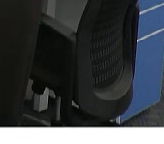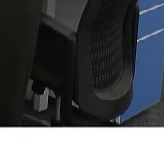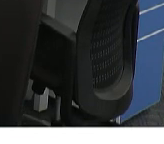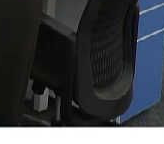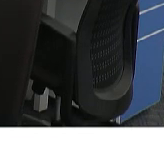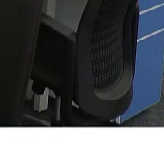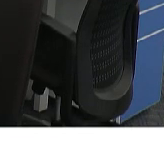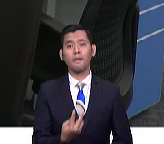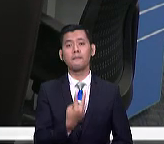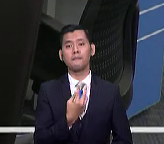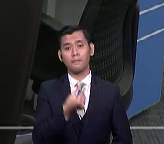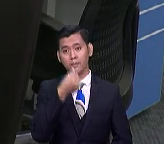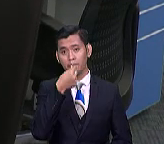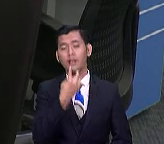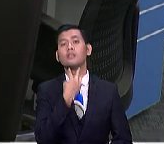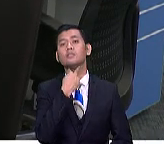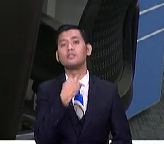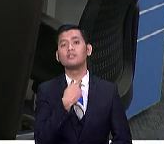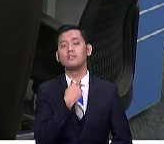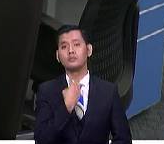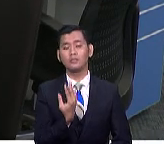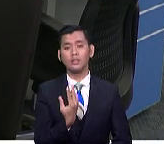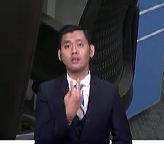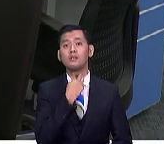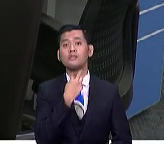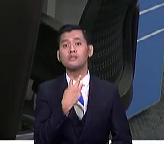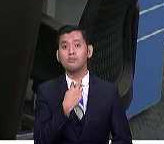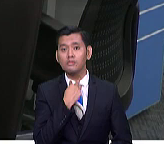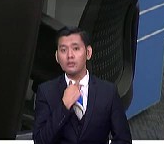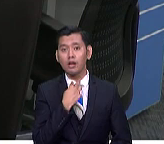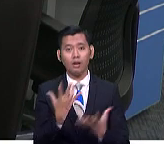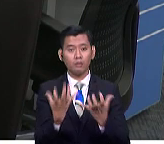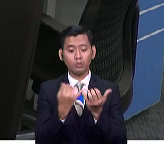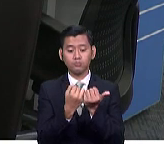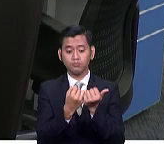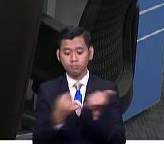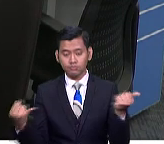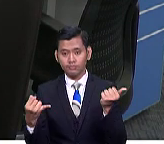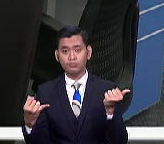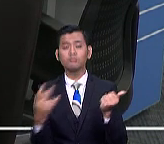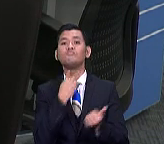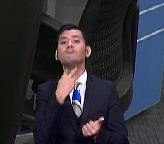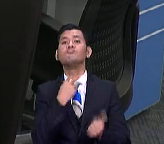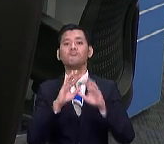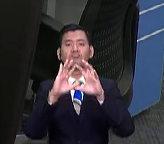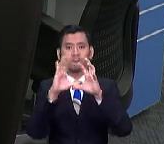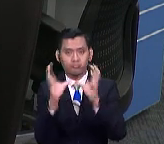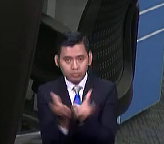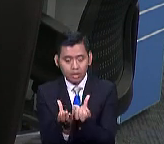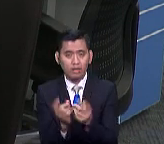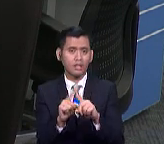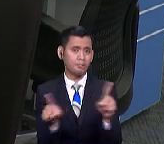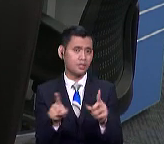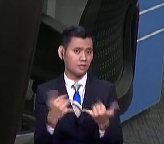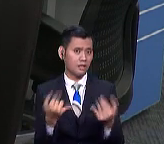Pil Cytotec atau juga dikenali sebagai pil cuci noda cukup sinonim digunakan dalam proses menggugurkan kandungan. Namun apa